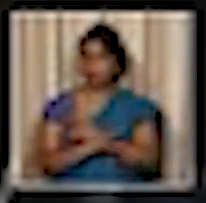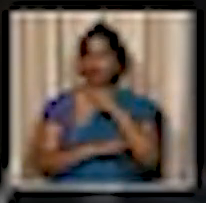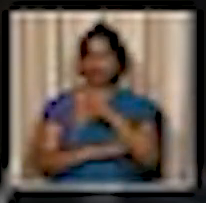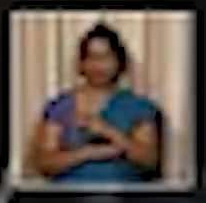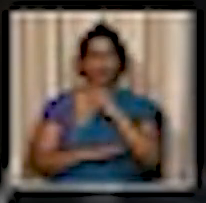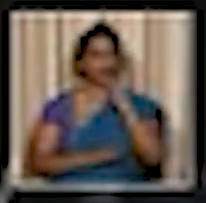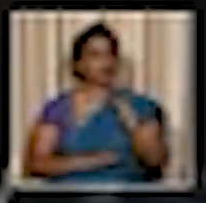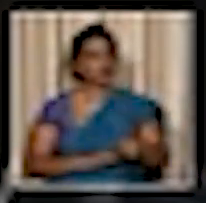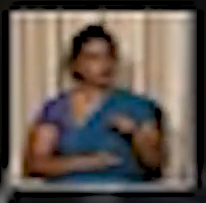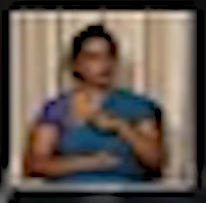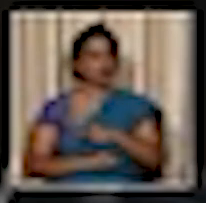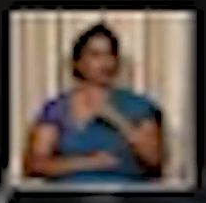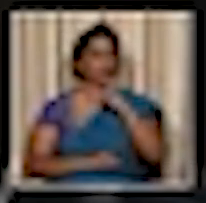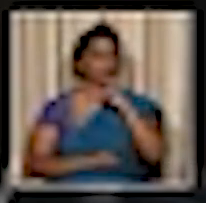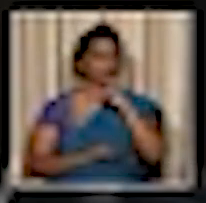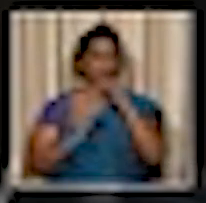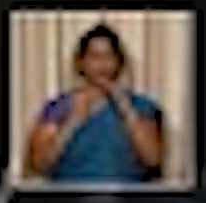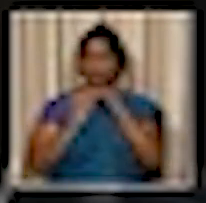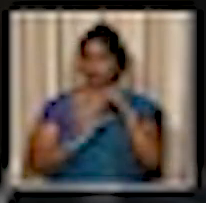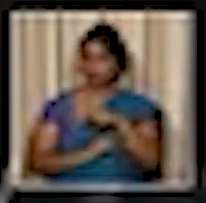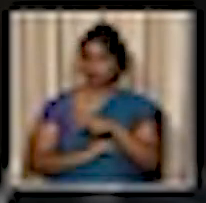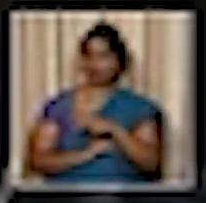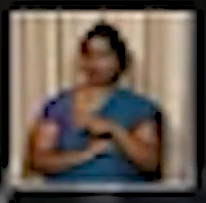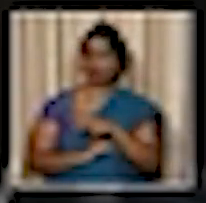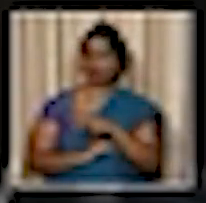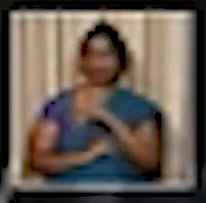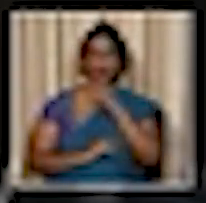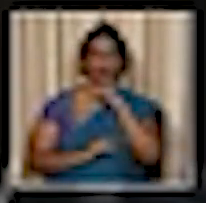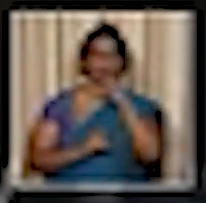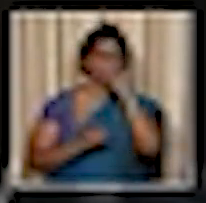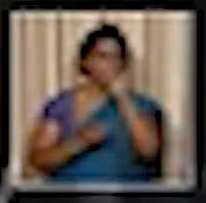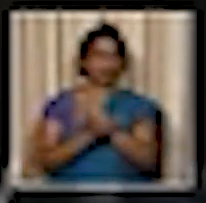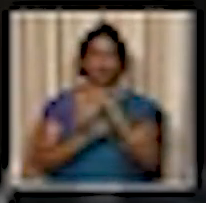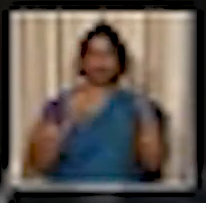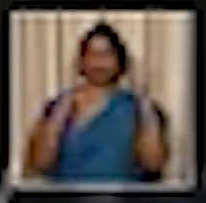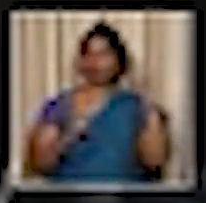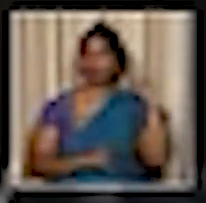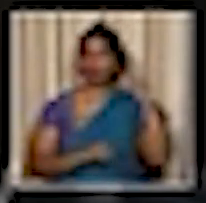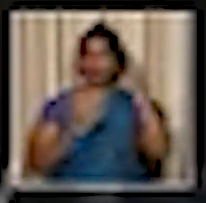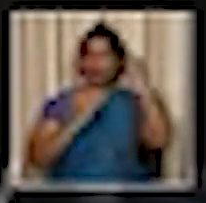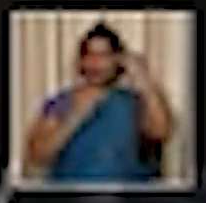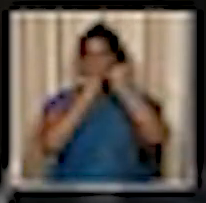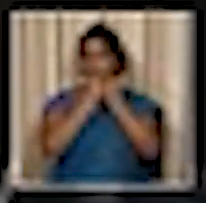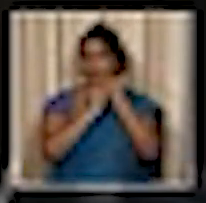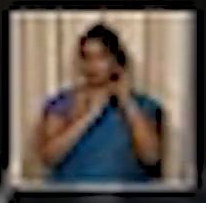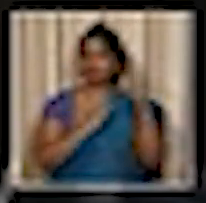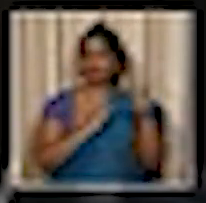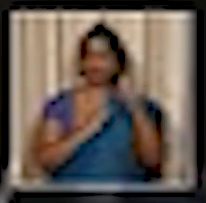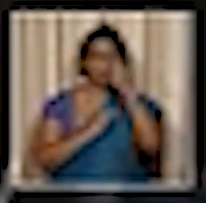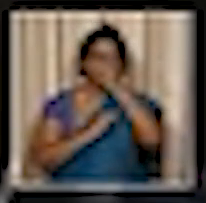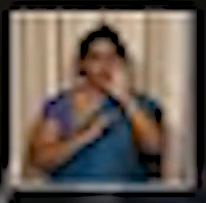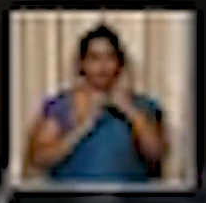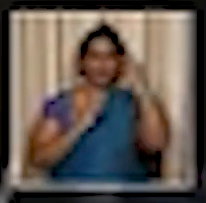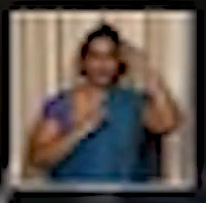සිටි මහේස්ත්‍රාත්වරයා එම අධිකරණයේ නිලනිවසට අධිකරණ ආරක්ෂක මුරකුටියේ පැවති විදුලි රැහැන් වලින් නීති විරෝධී